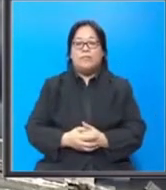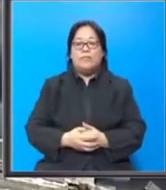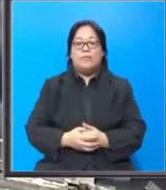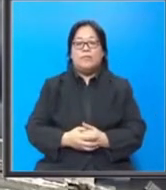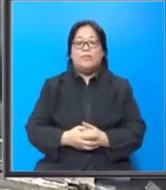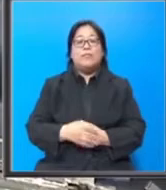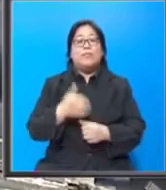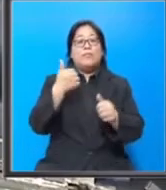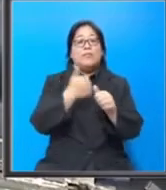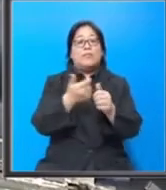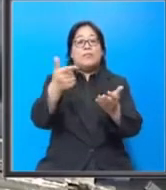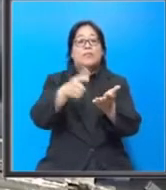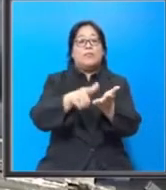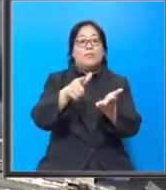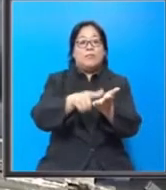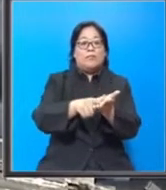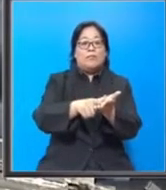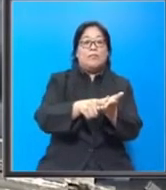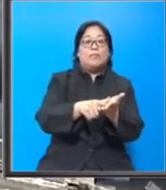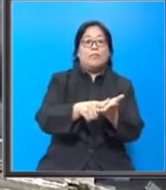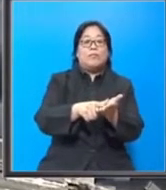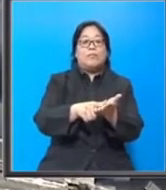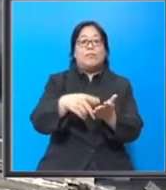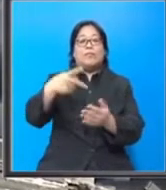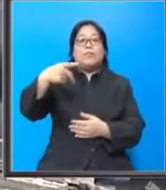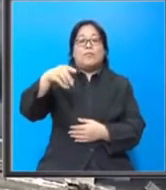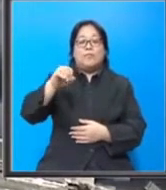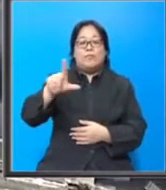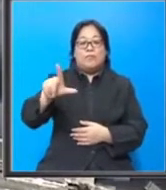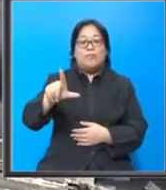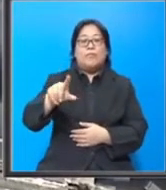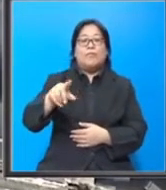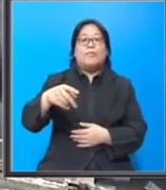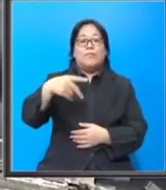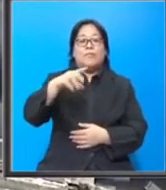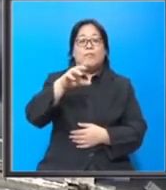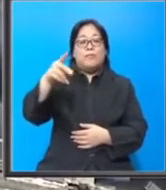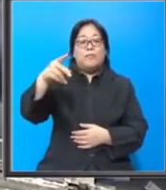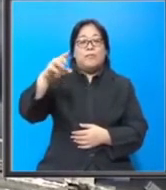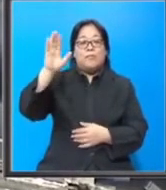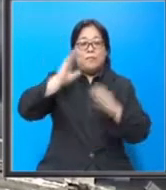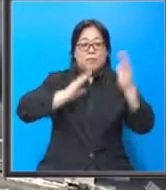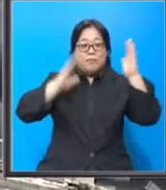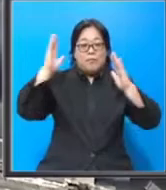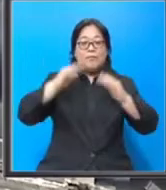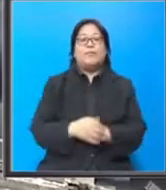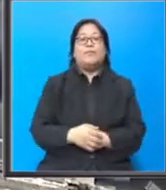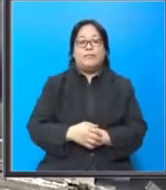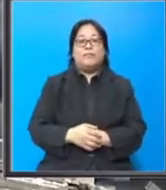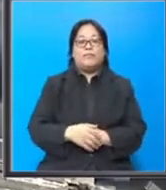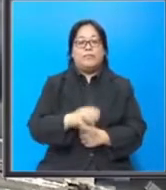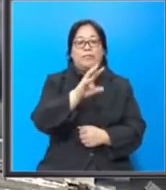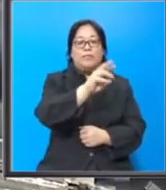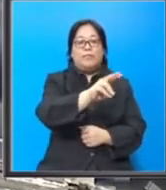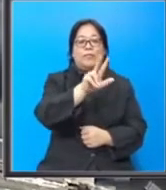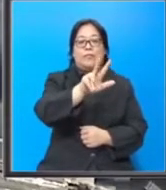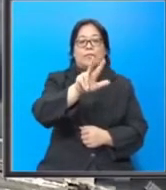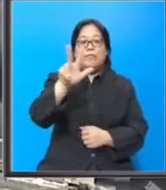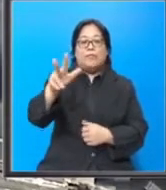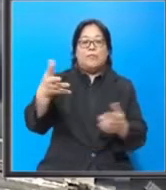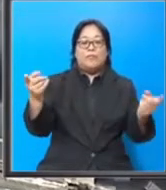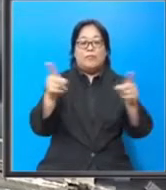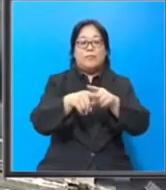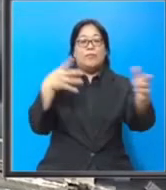berdasarkan laporan tapol 27 pedal rem laser sebanyak 634